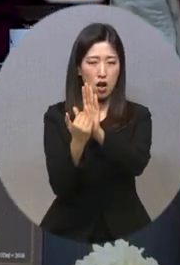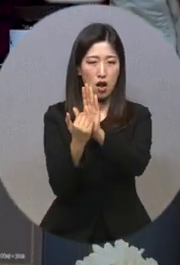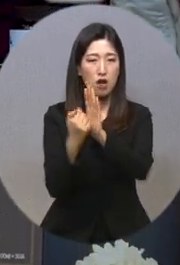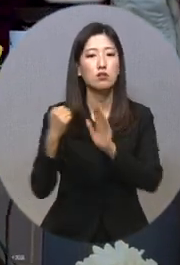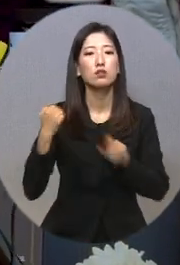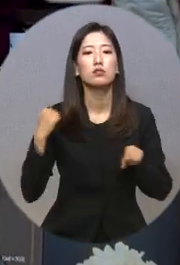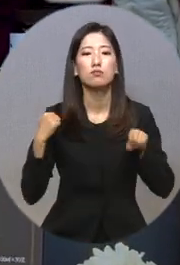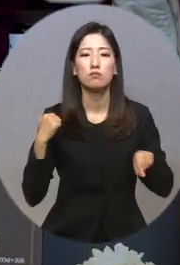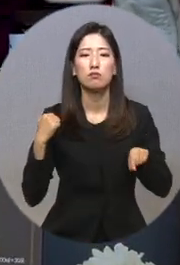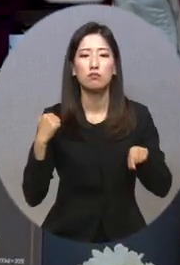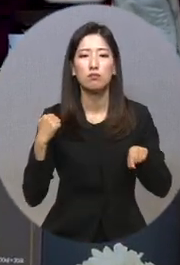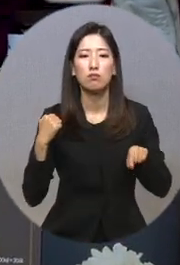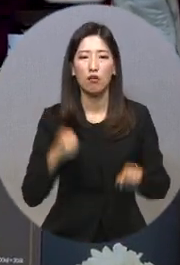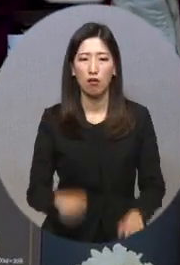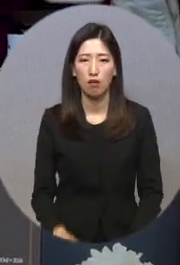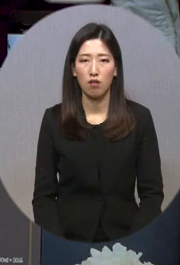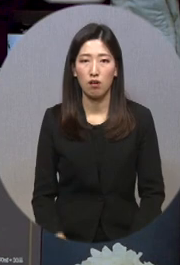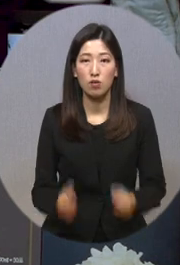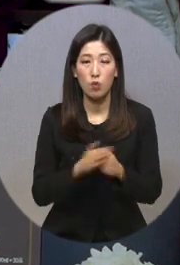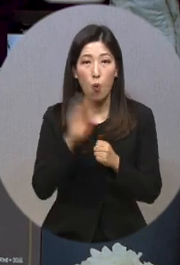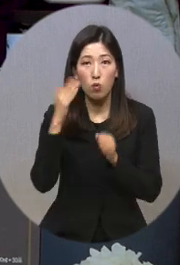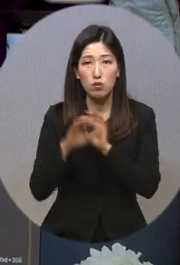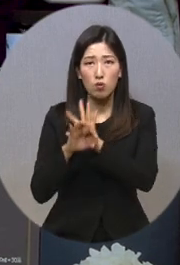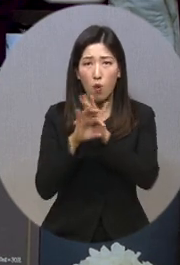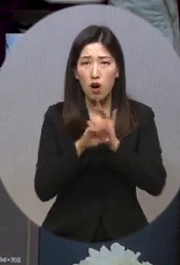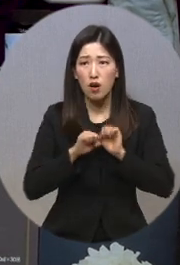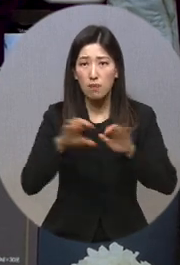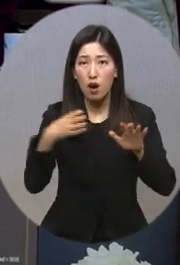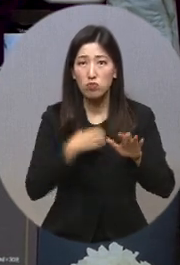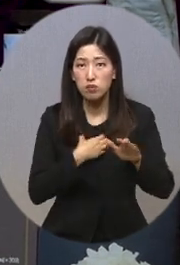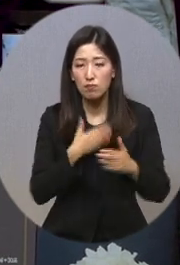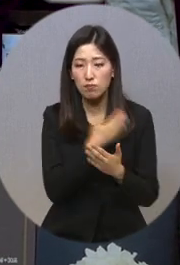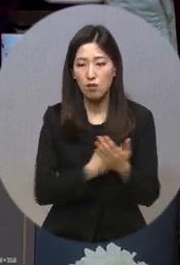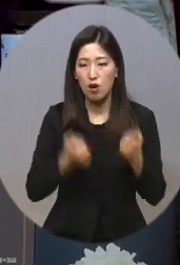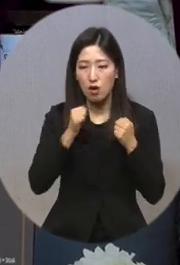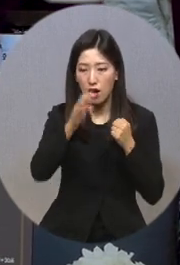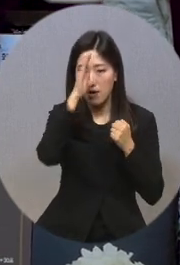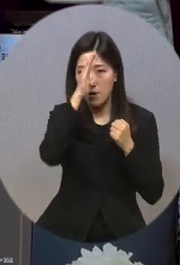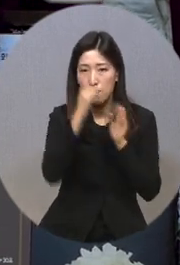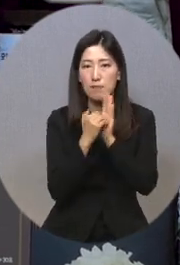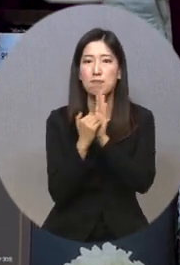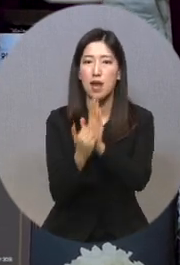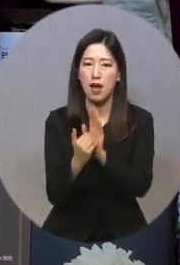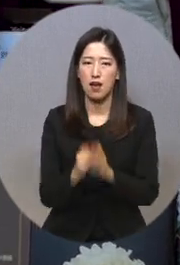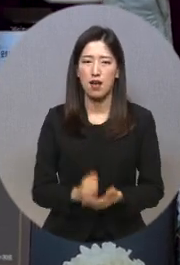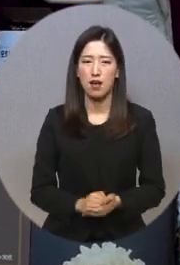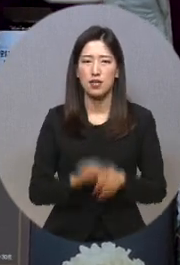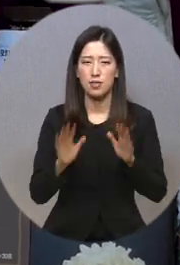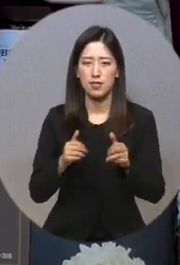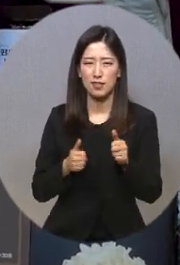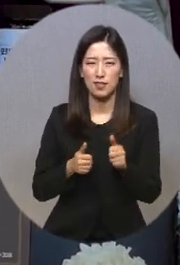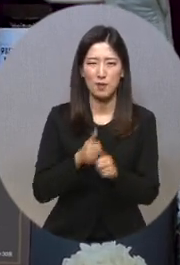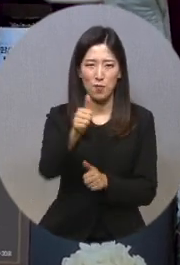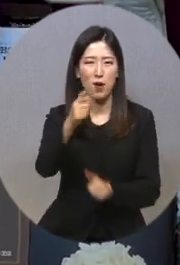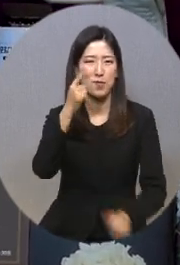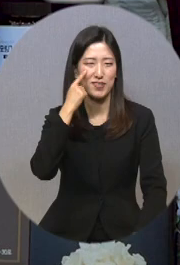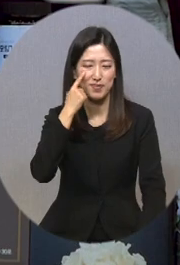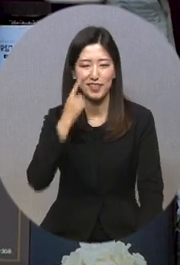들어있기 때문에 요즘 같은 코로나 시국에는 꼭 드셔서 이 시국을 꼭 뭐 극복하시길